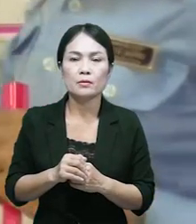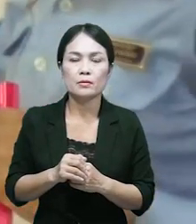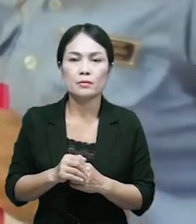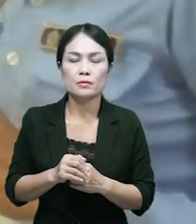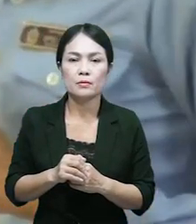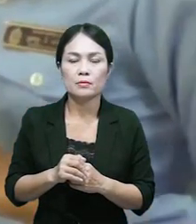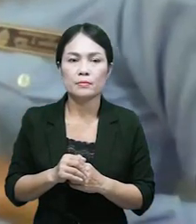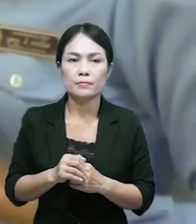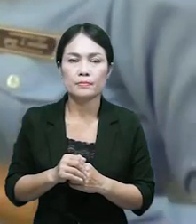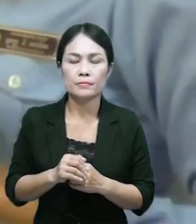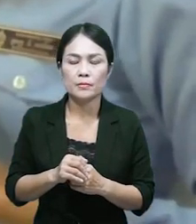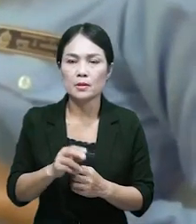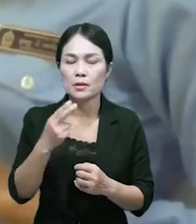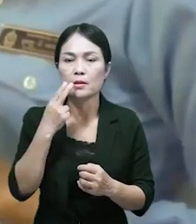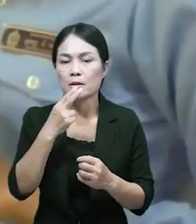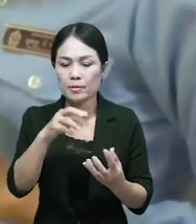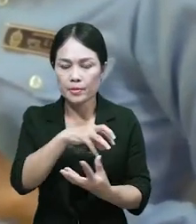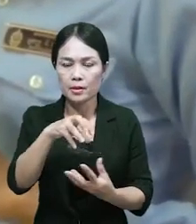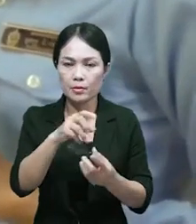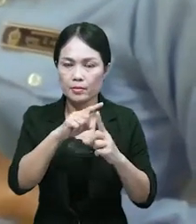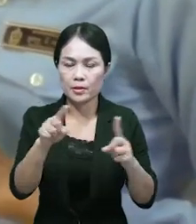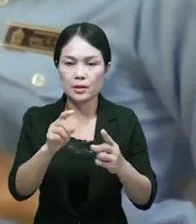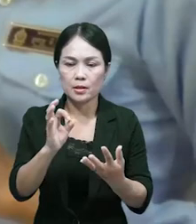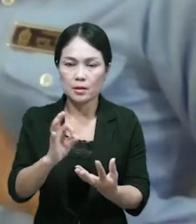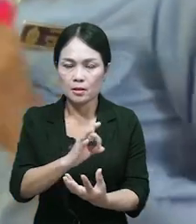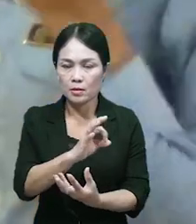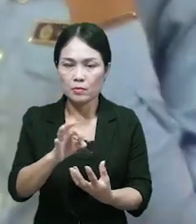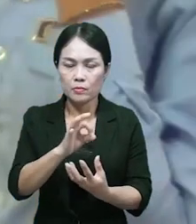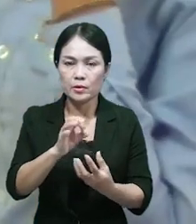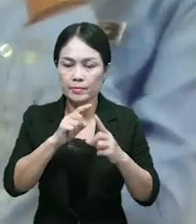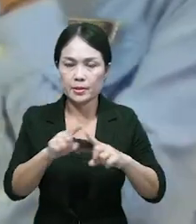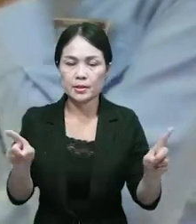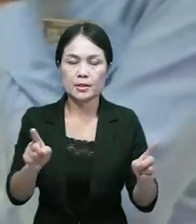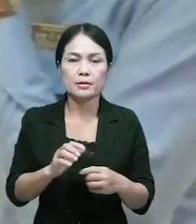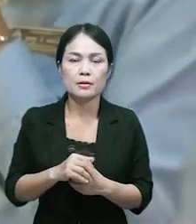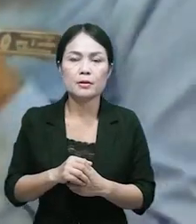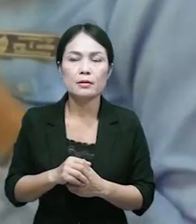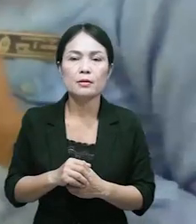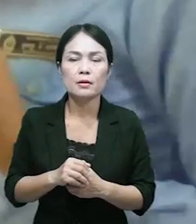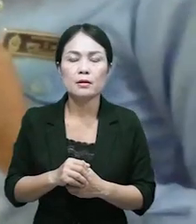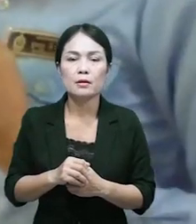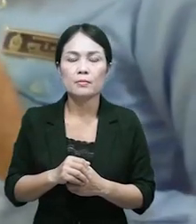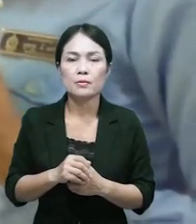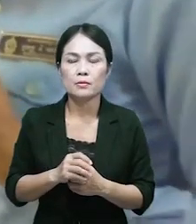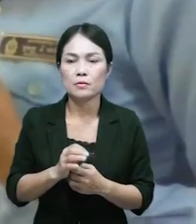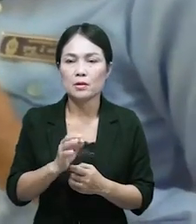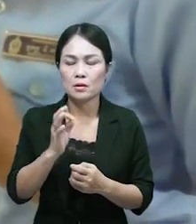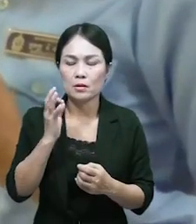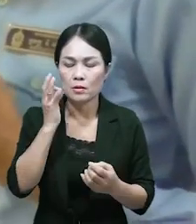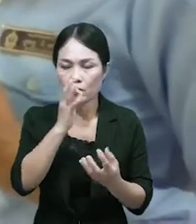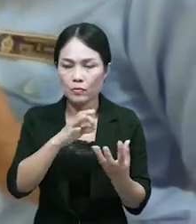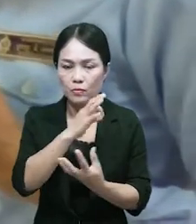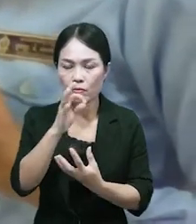ចារៀងកងួរផ្សេងពាក្យវល់នេះផ្សេងណាកូនណាប៉ុន្មានអានថាវល់ទេអានថាវ